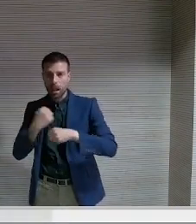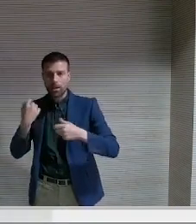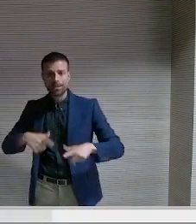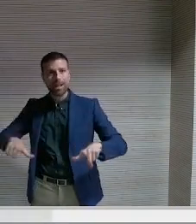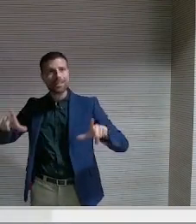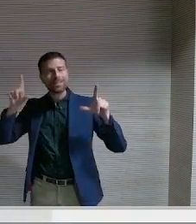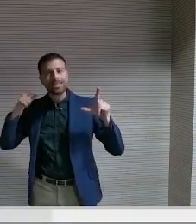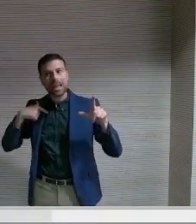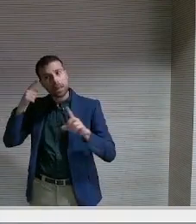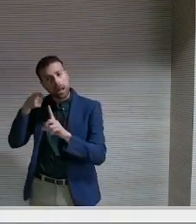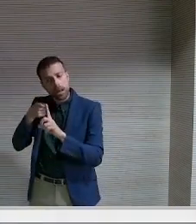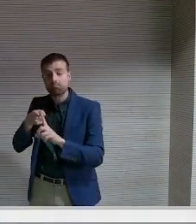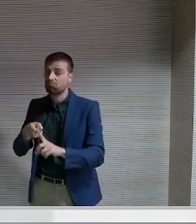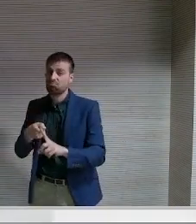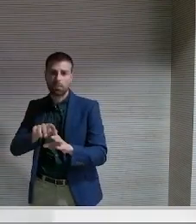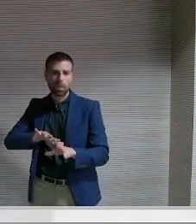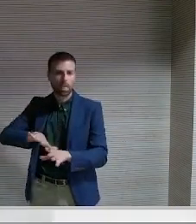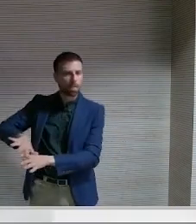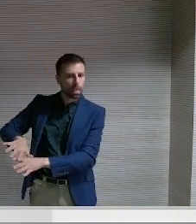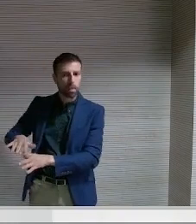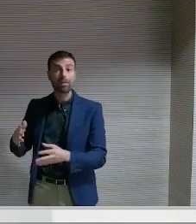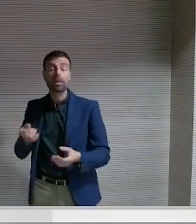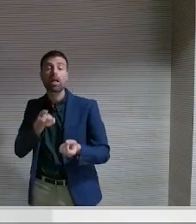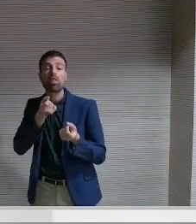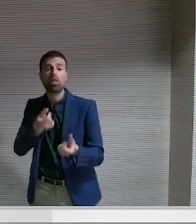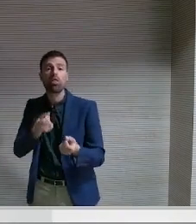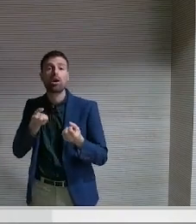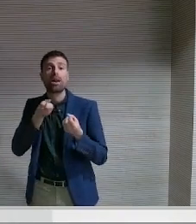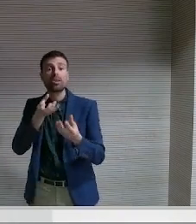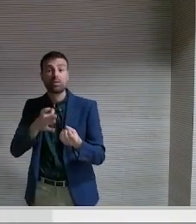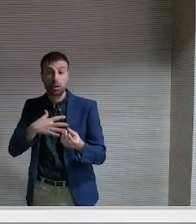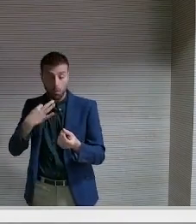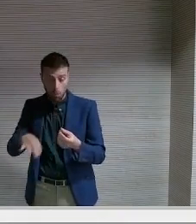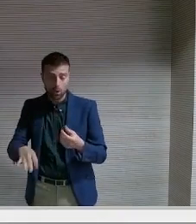generar determinades xifres, però de fons no hi ha